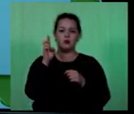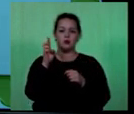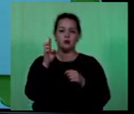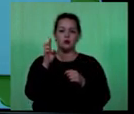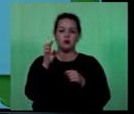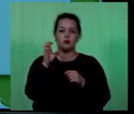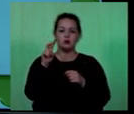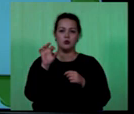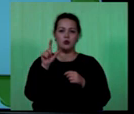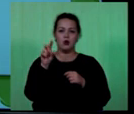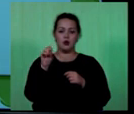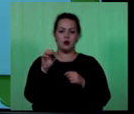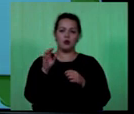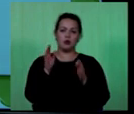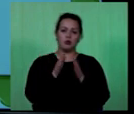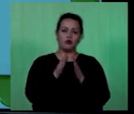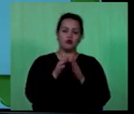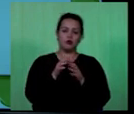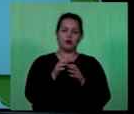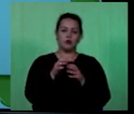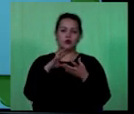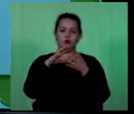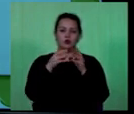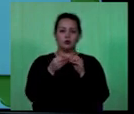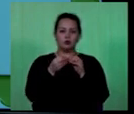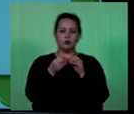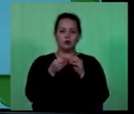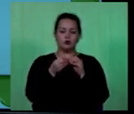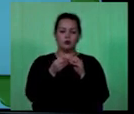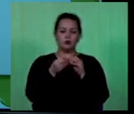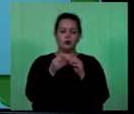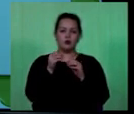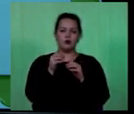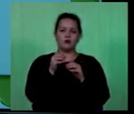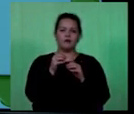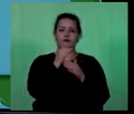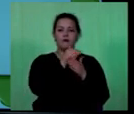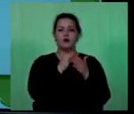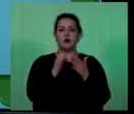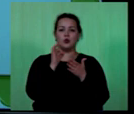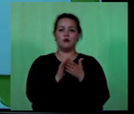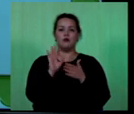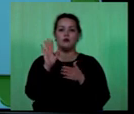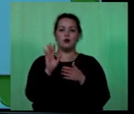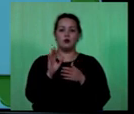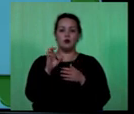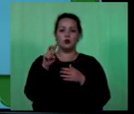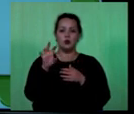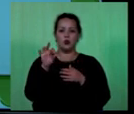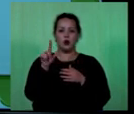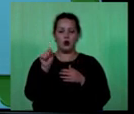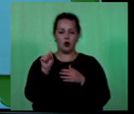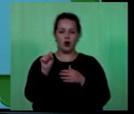слагаемое уменьшаемой а сумма вариант ответа в слагаемое слагаемое